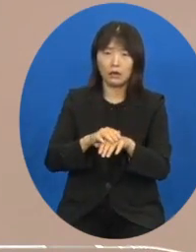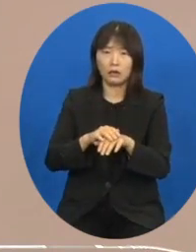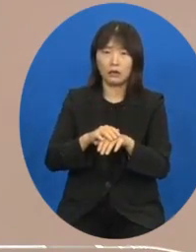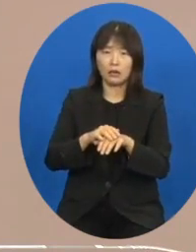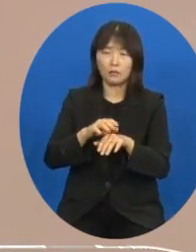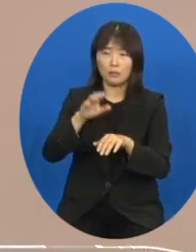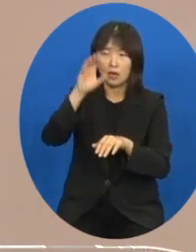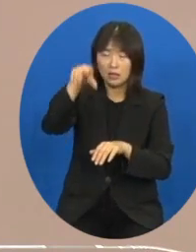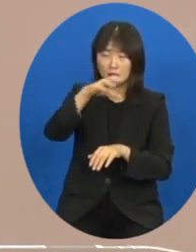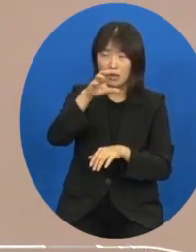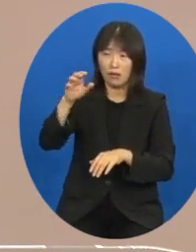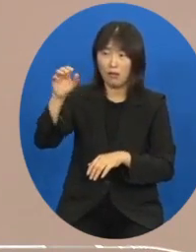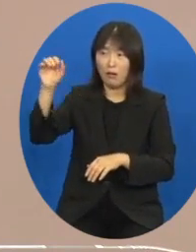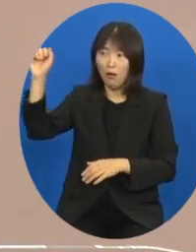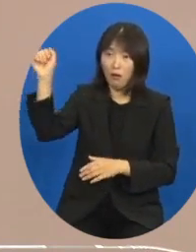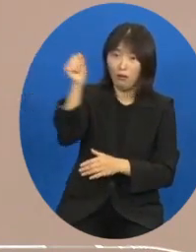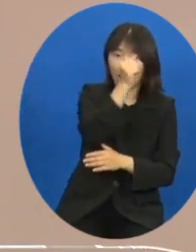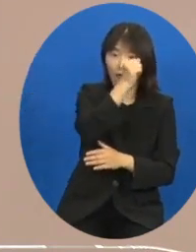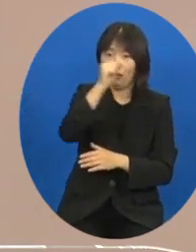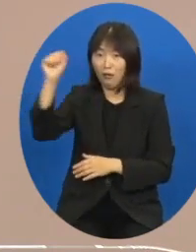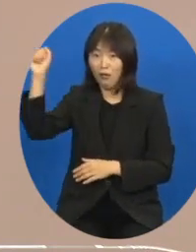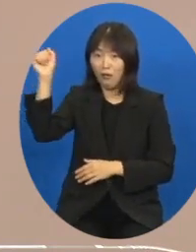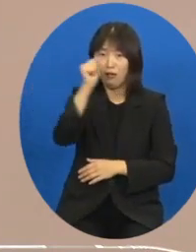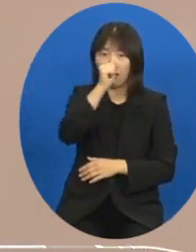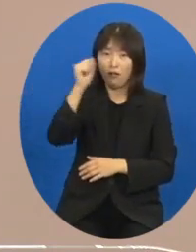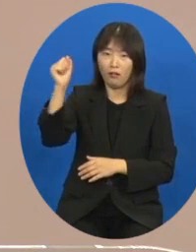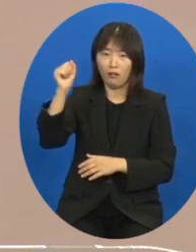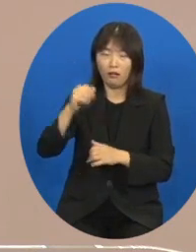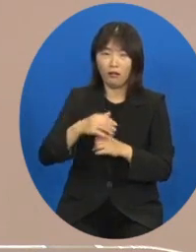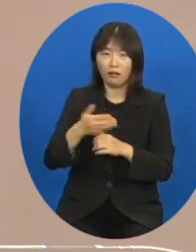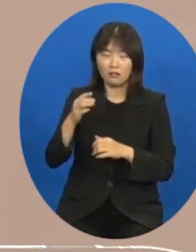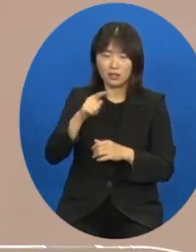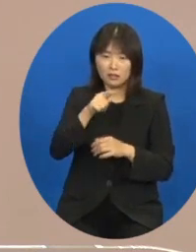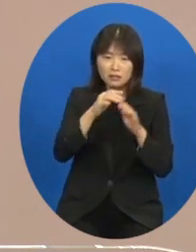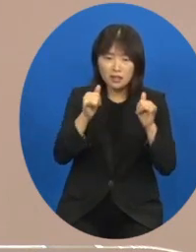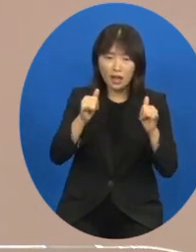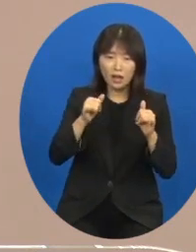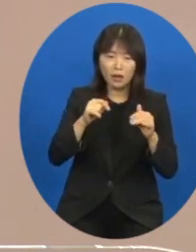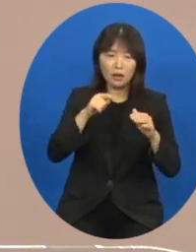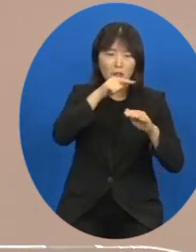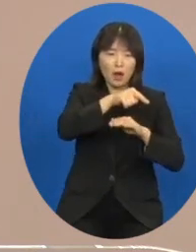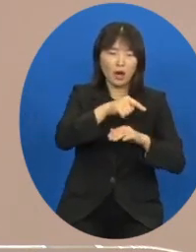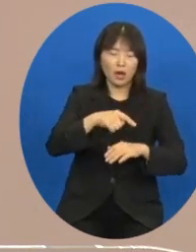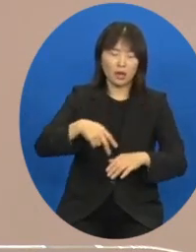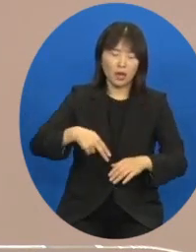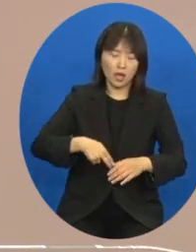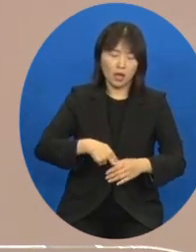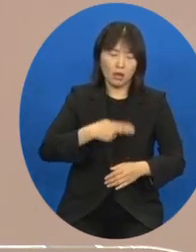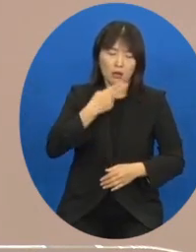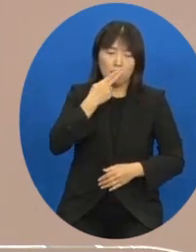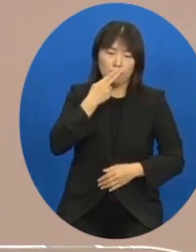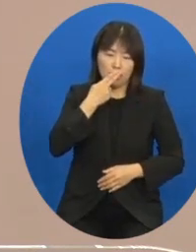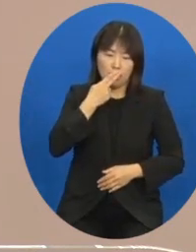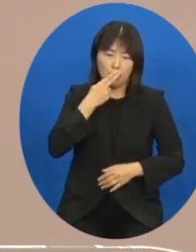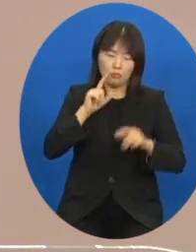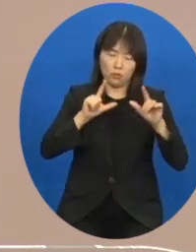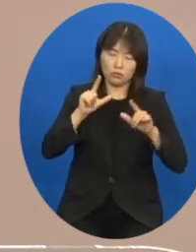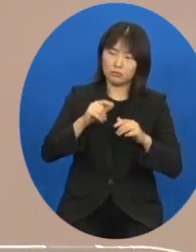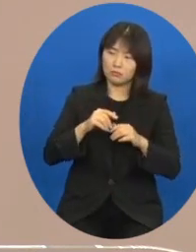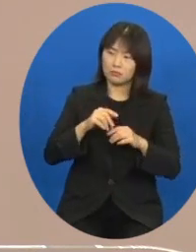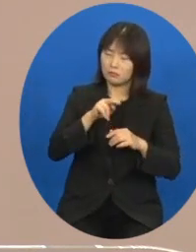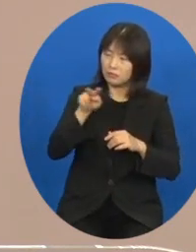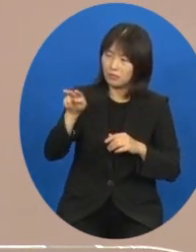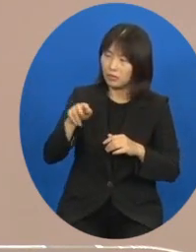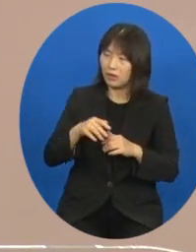십자가가. 그 십자가는, 큰 십자가는 흔들리는데, 그 사람은 담배를 피고 있는 모습이 너무나 많은